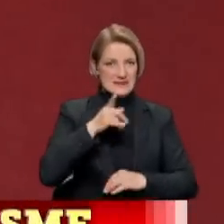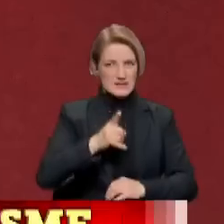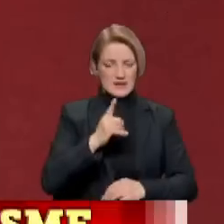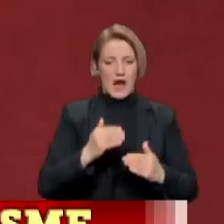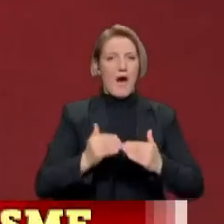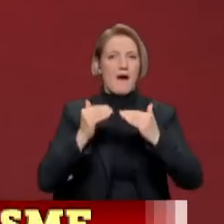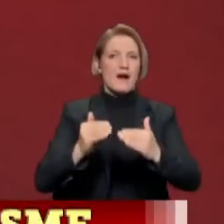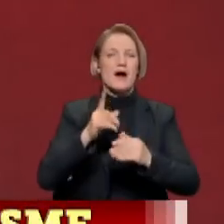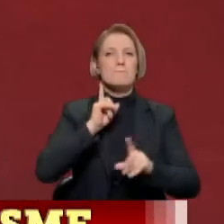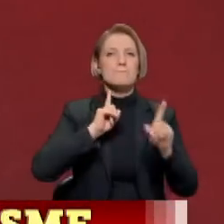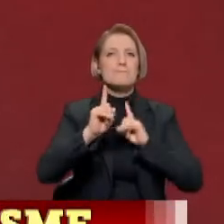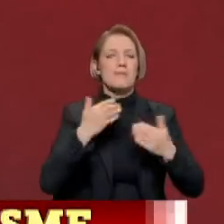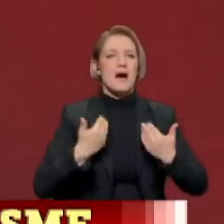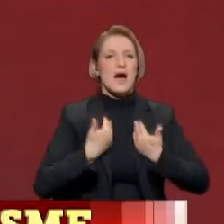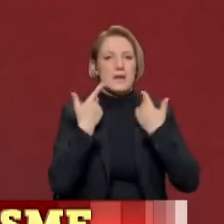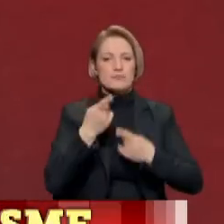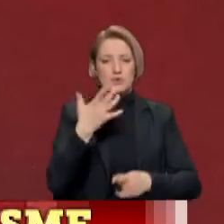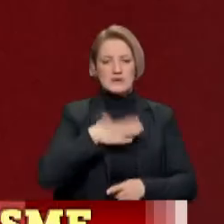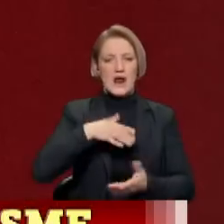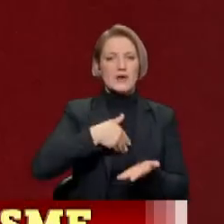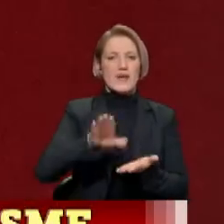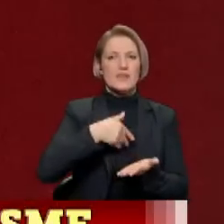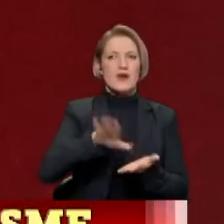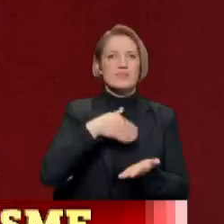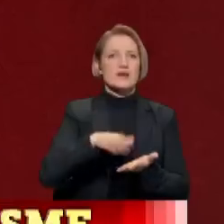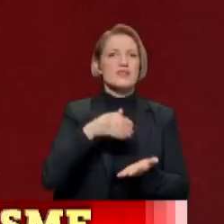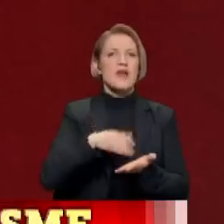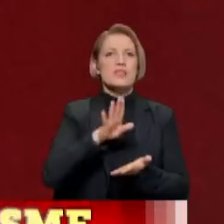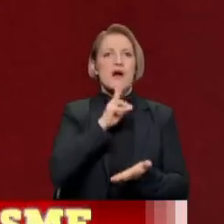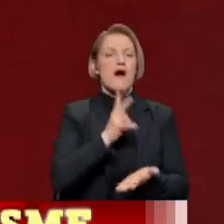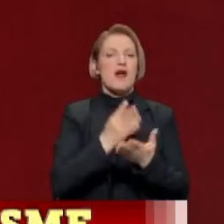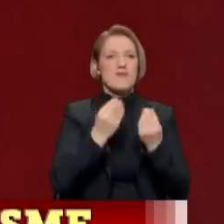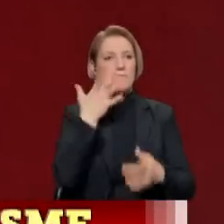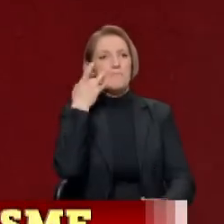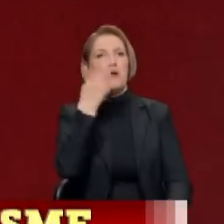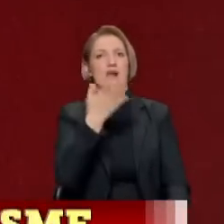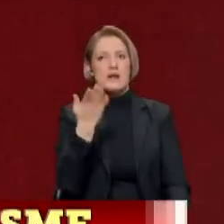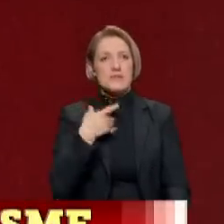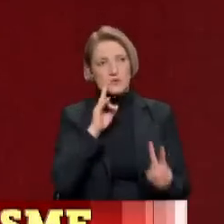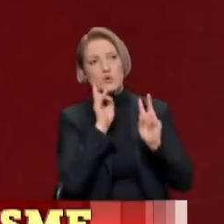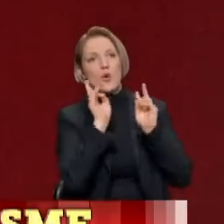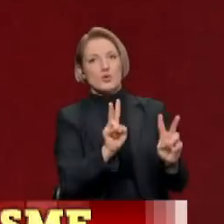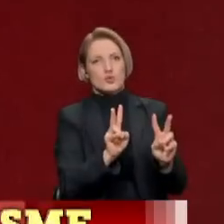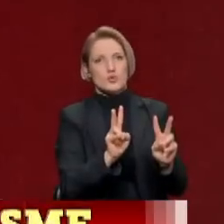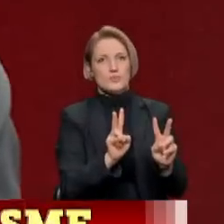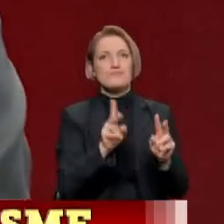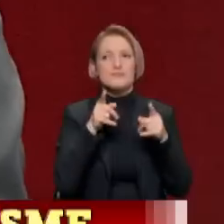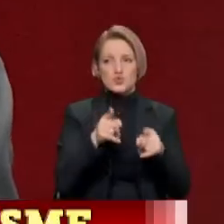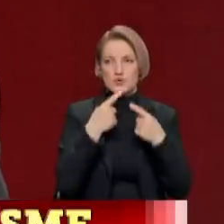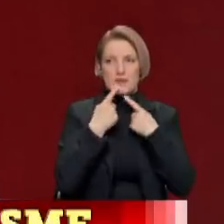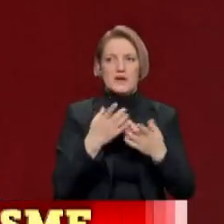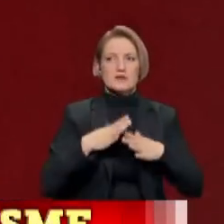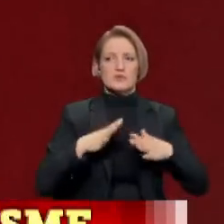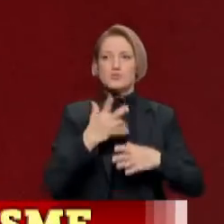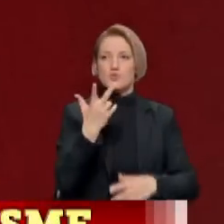Hayır. Bununla ilgili mahkeme hakiminin bütün bu talepleri reddedip karar vereceği belli oldu dün. Biz tabloyu gördük. Şunu demek